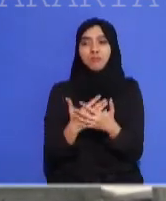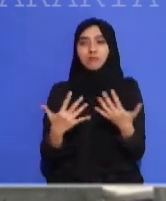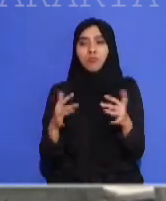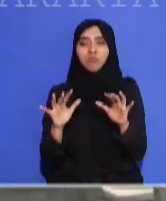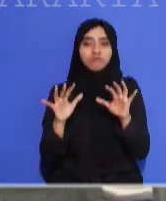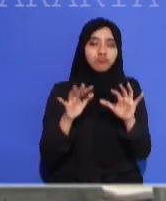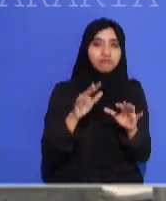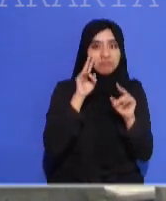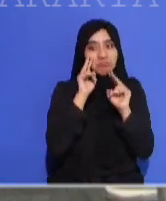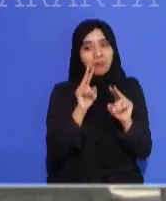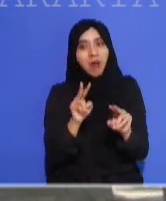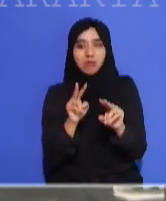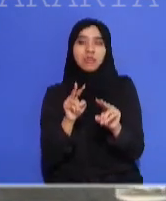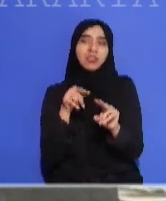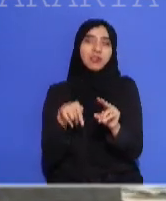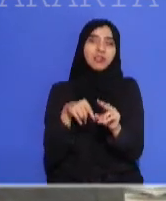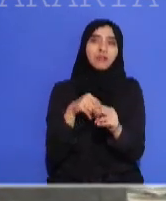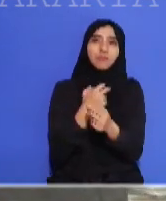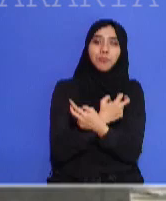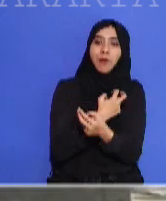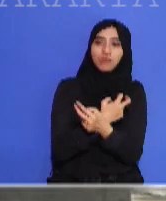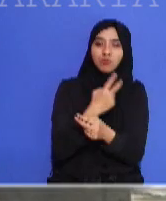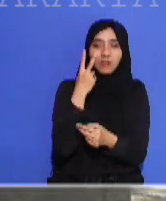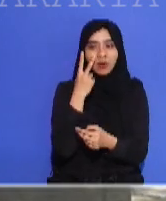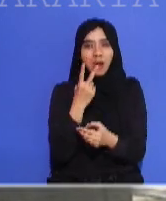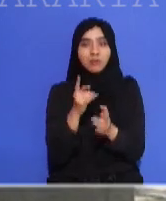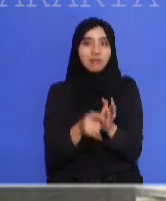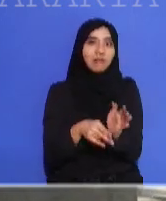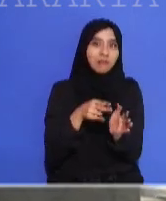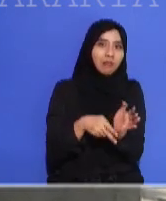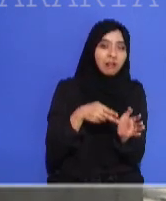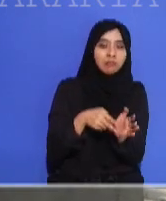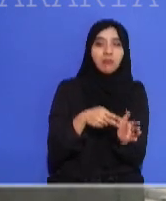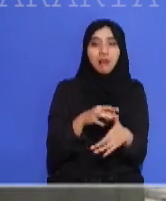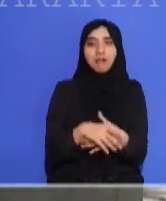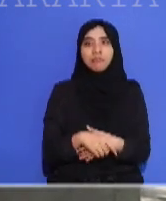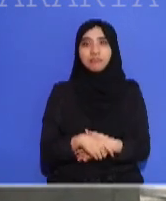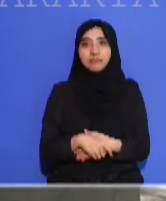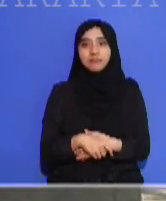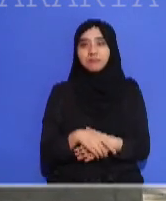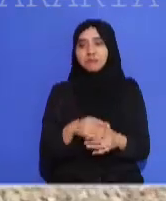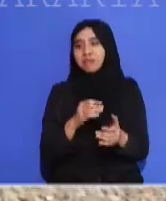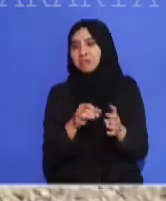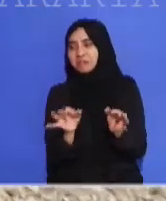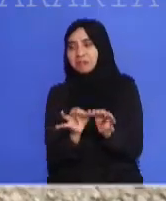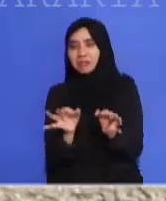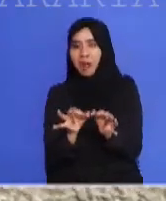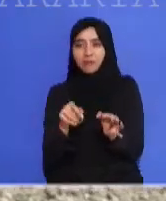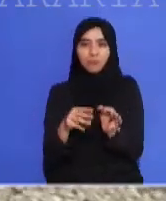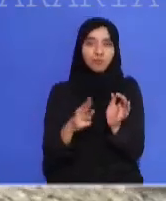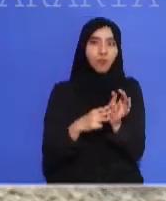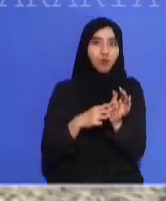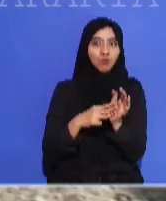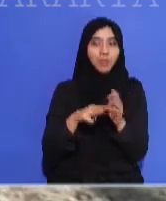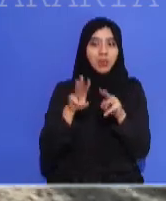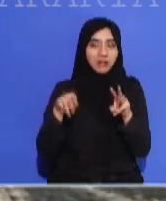mirsani bangunan monumen ugi sami mirsani sepur ingkang langkungi ing siring kidulipun saking monumen Sanon. Ngajengi